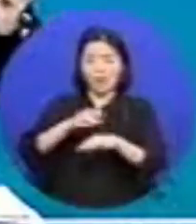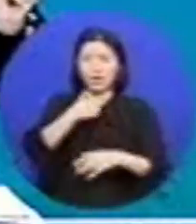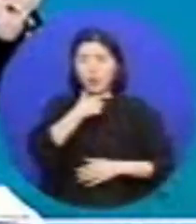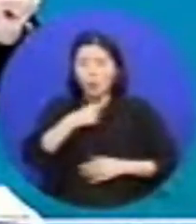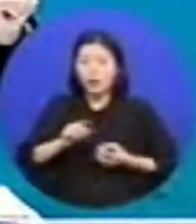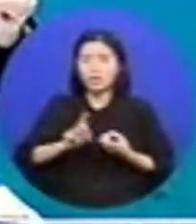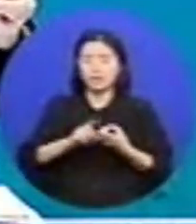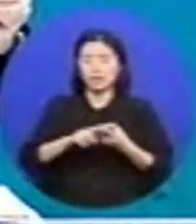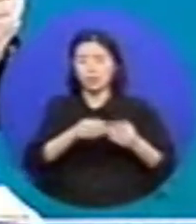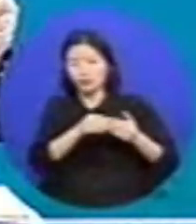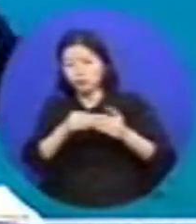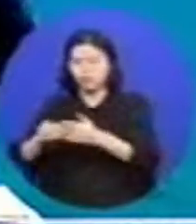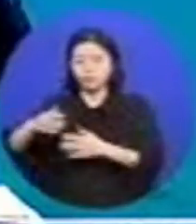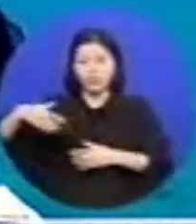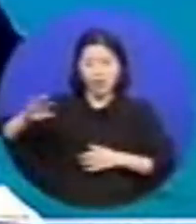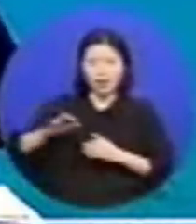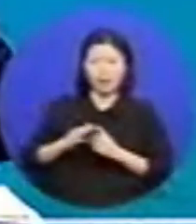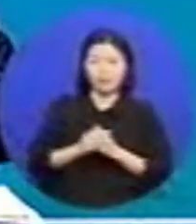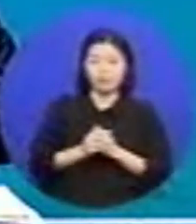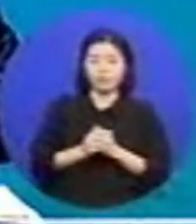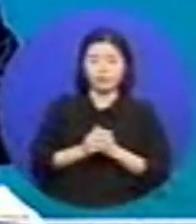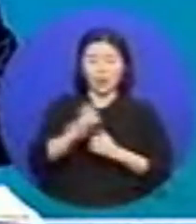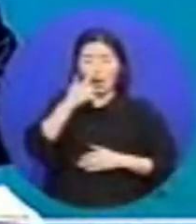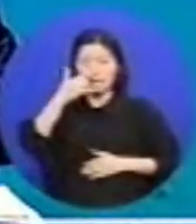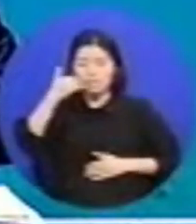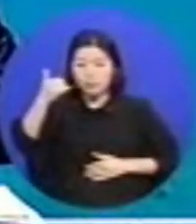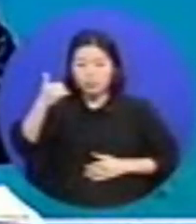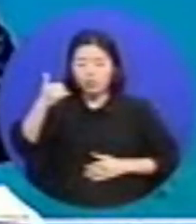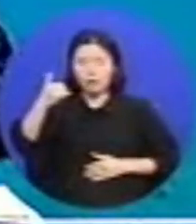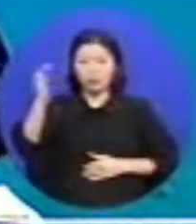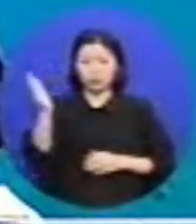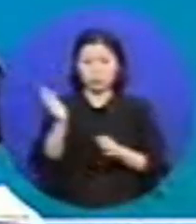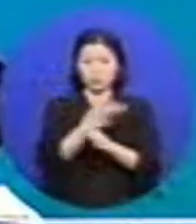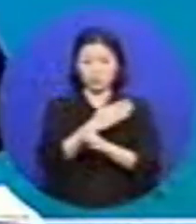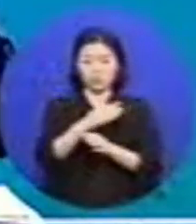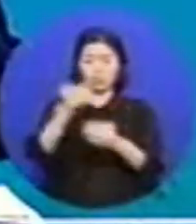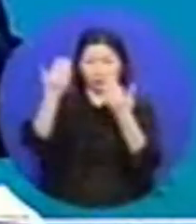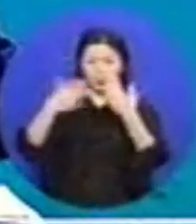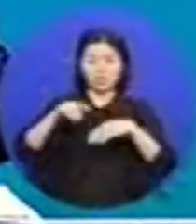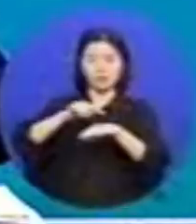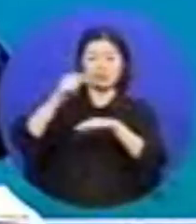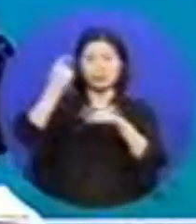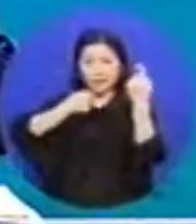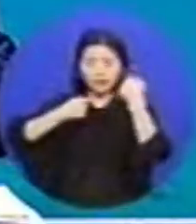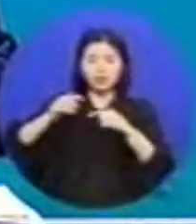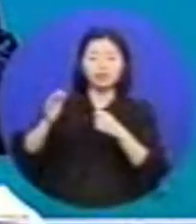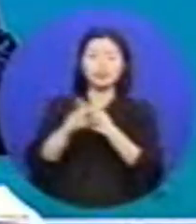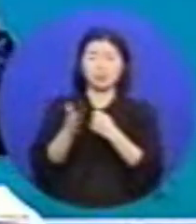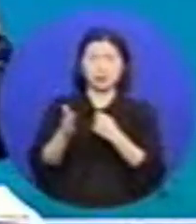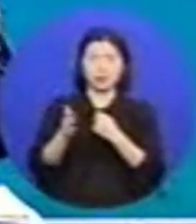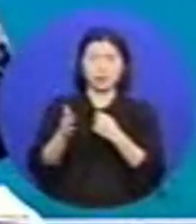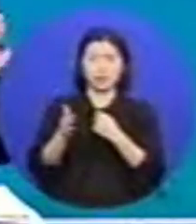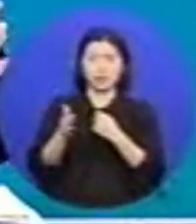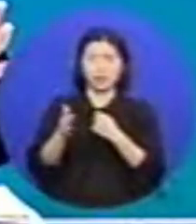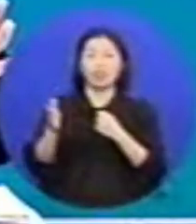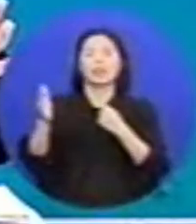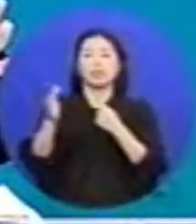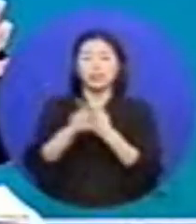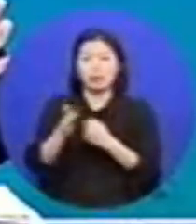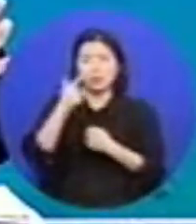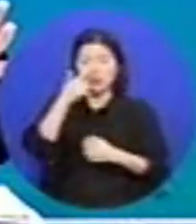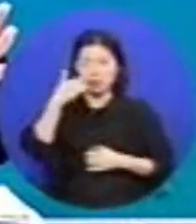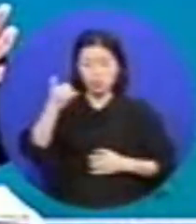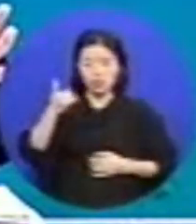끌고 가요. 부모로부터 받은 상처 때문에. 그러므로 자녀들의 마음속에 상처를 남기지 말라는